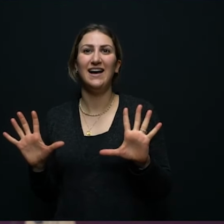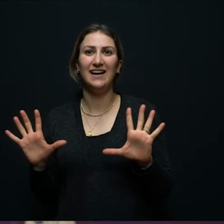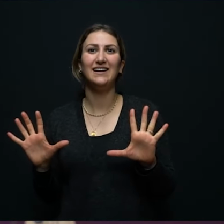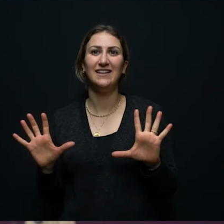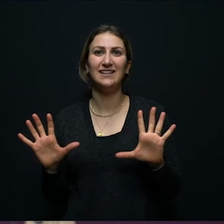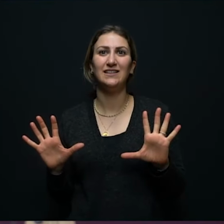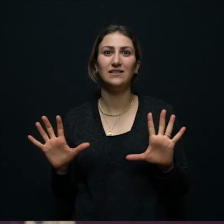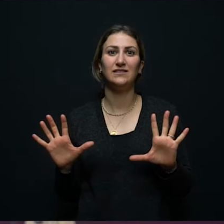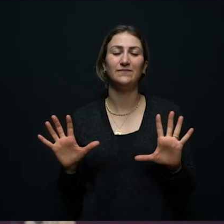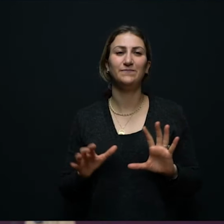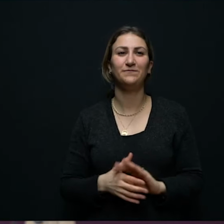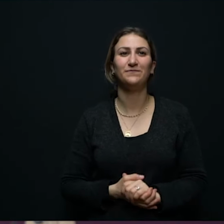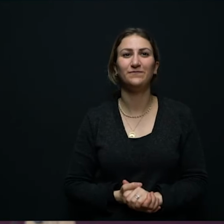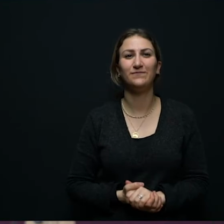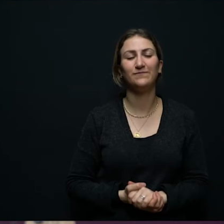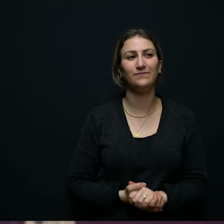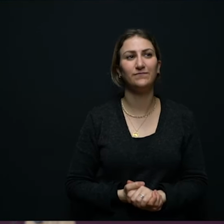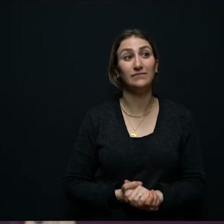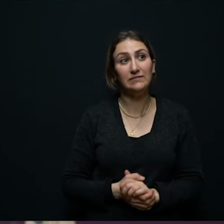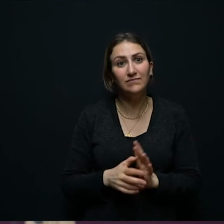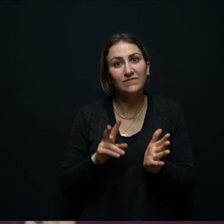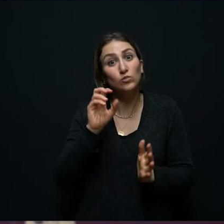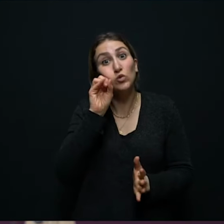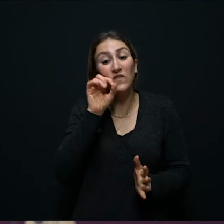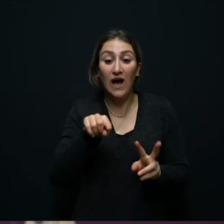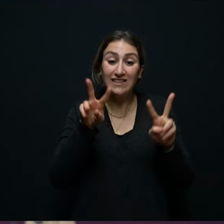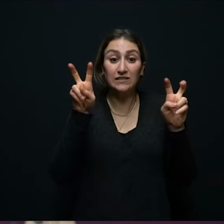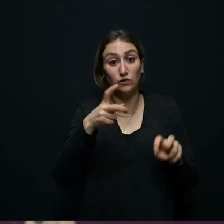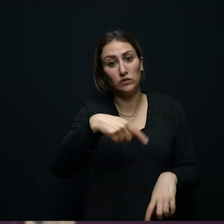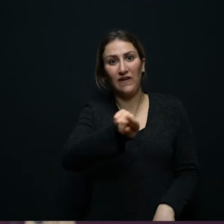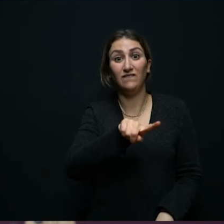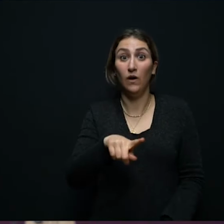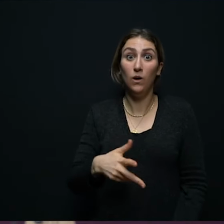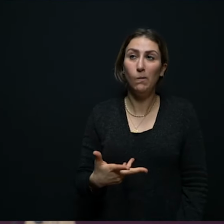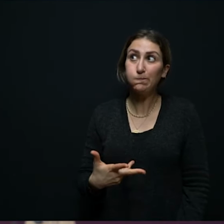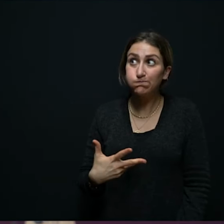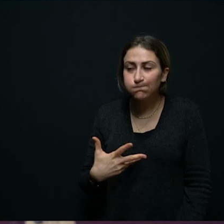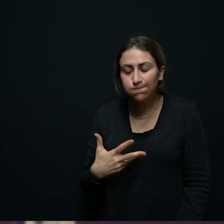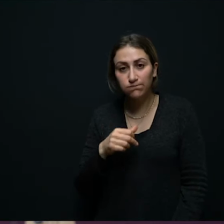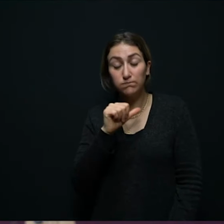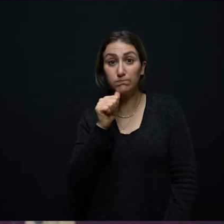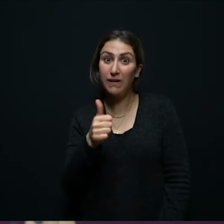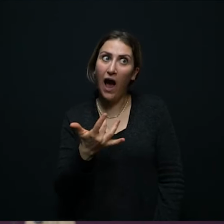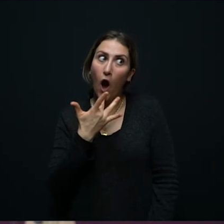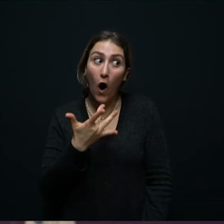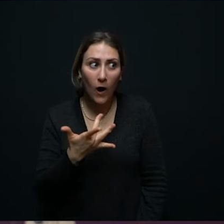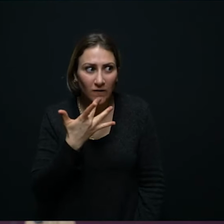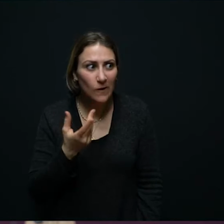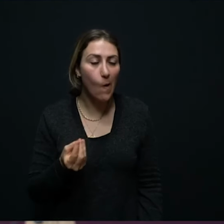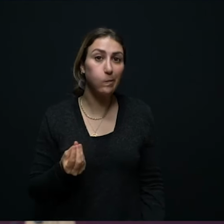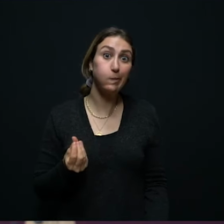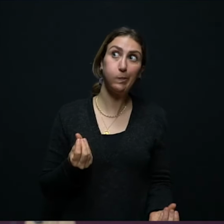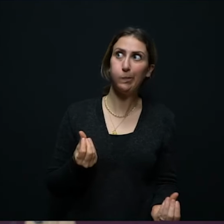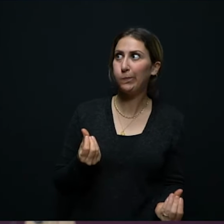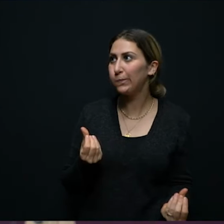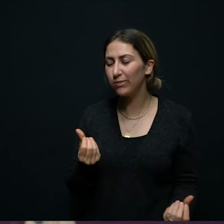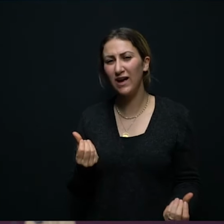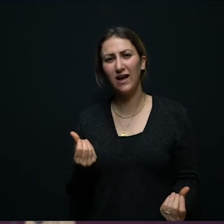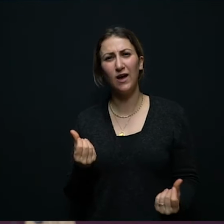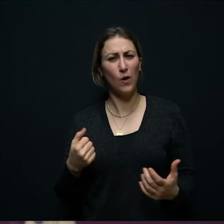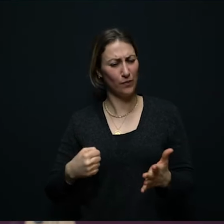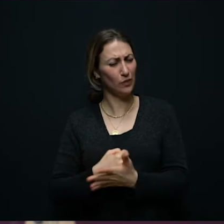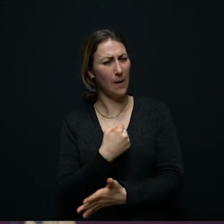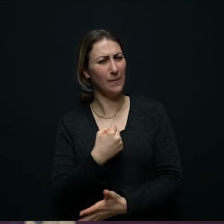qui nous attire on n'a pas souvent des conversations entre frères et soeurs pour savoir tiens